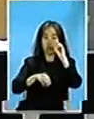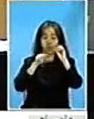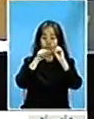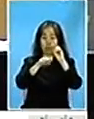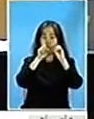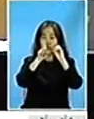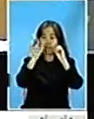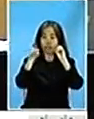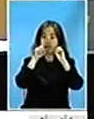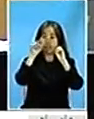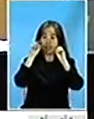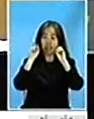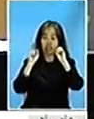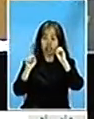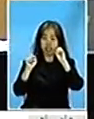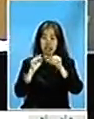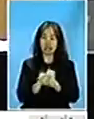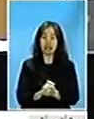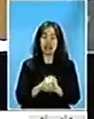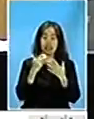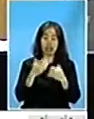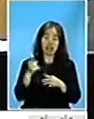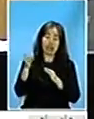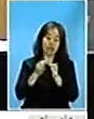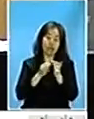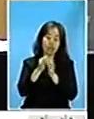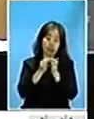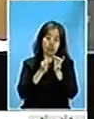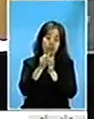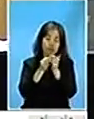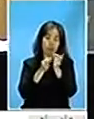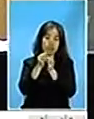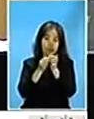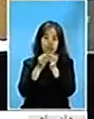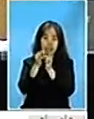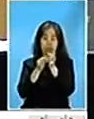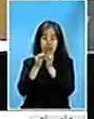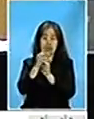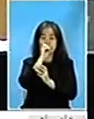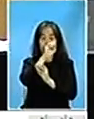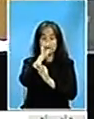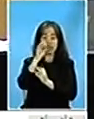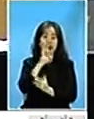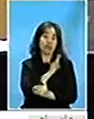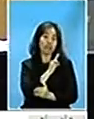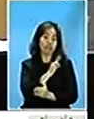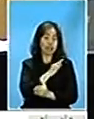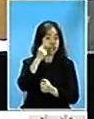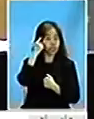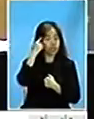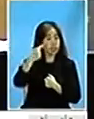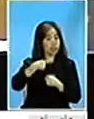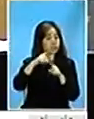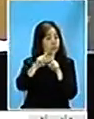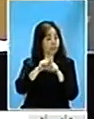0.01%ในวาระที่2เนี่ยท่านต้องอธิบายเพื่อโน้มน้าวท่านสมาชิกทั้งหลายในห้องนี้เนี่ยว่าให้เห็นคล้องต้องกันกับท่